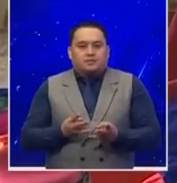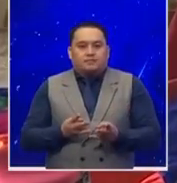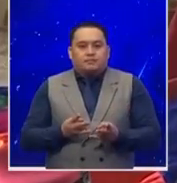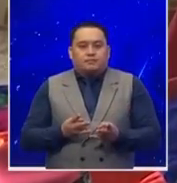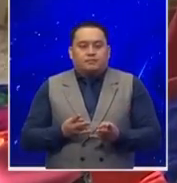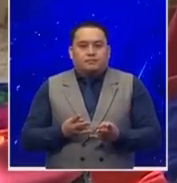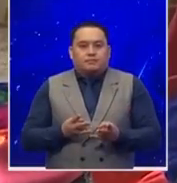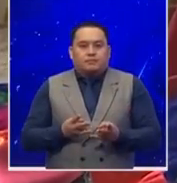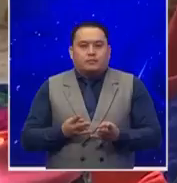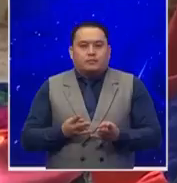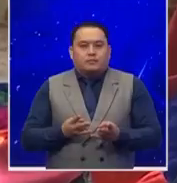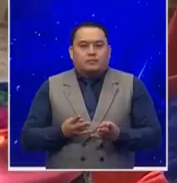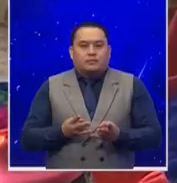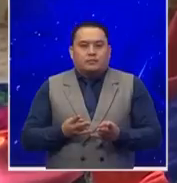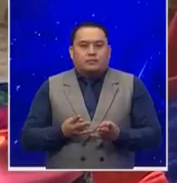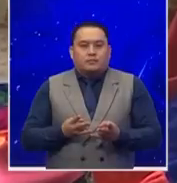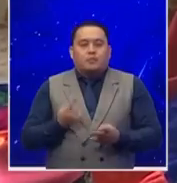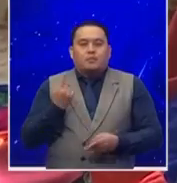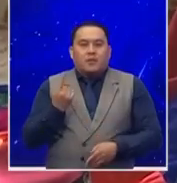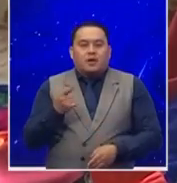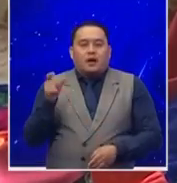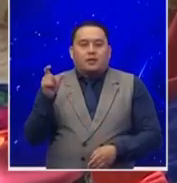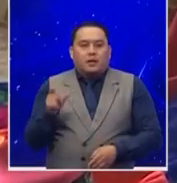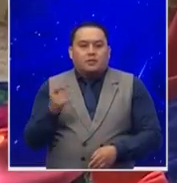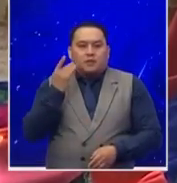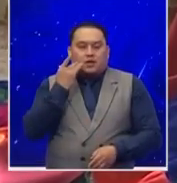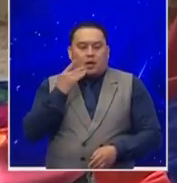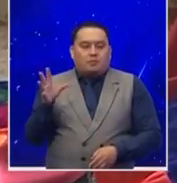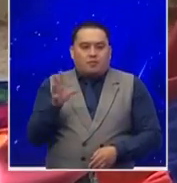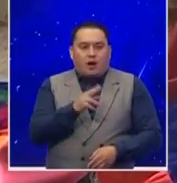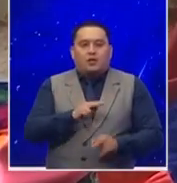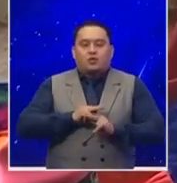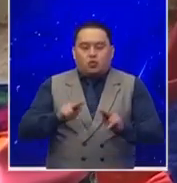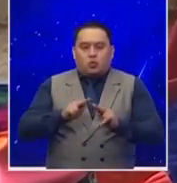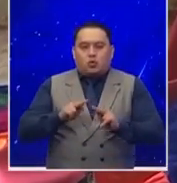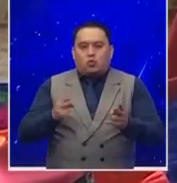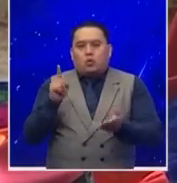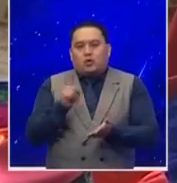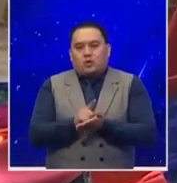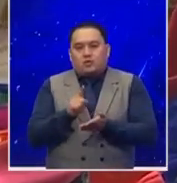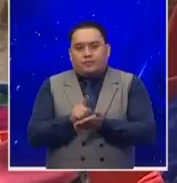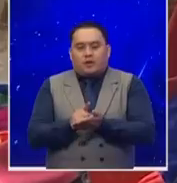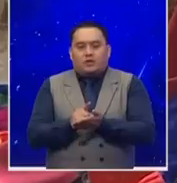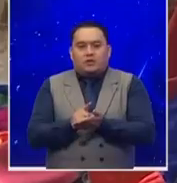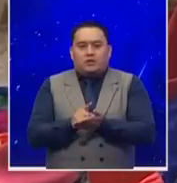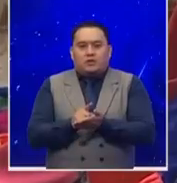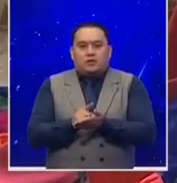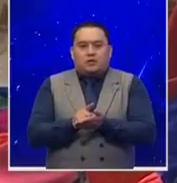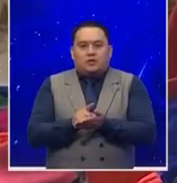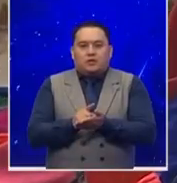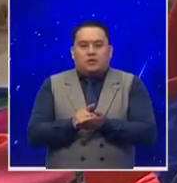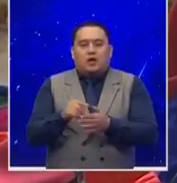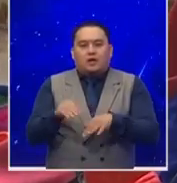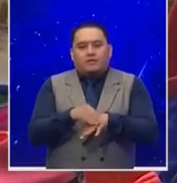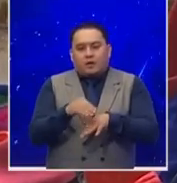үйден жаңағы бір адамда болғаннан кейін, ойлайым барлық адамдарда сондай жаңағы, келінде сондай болу